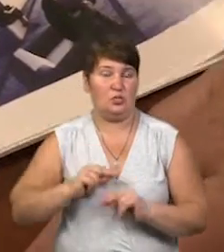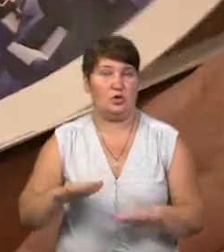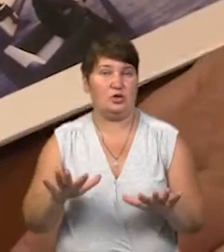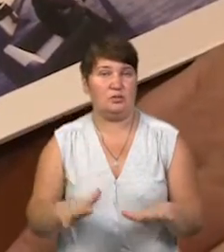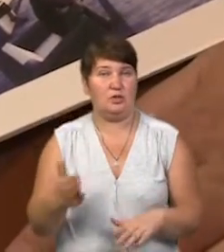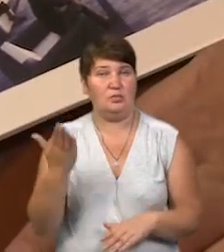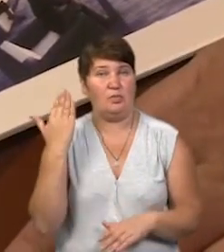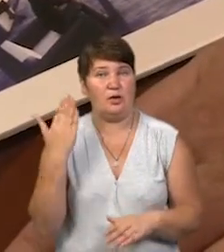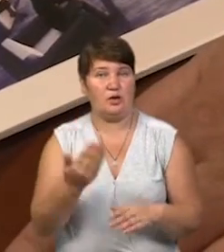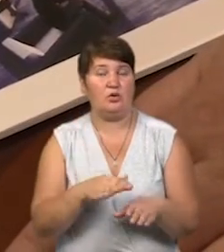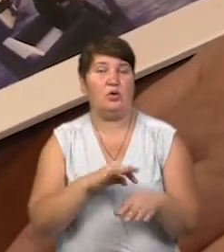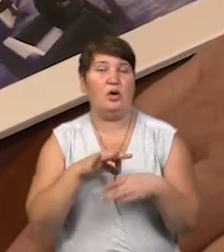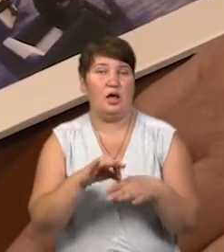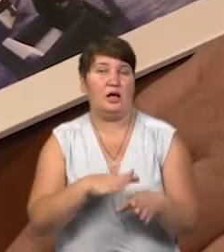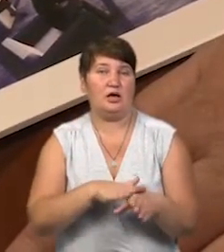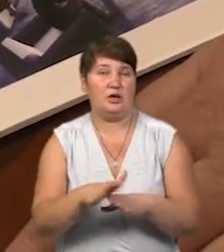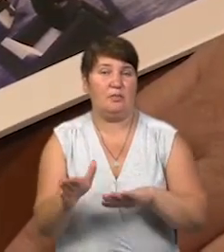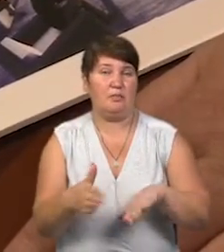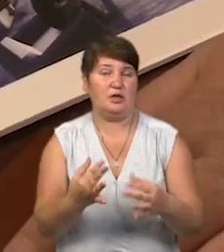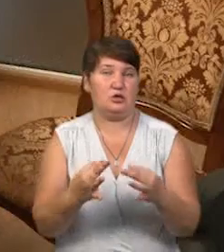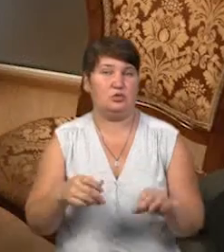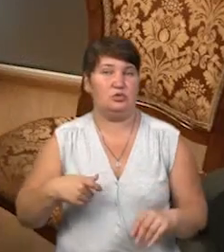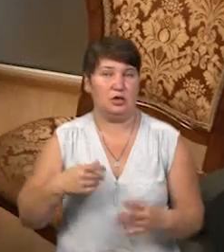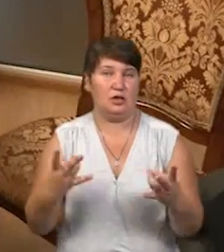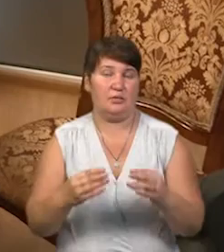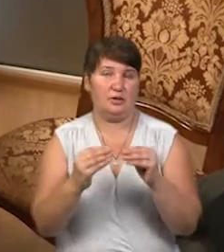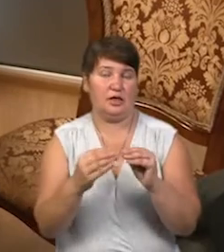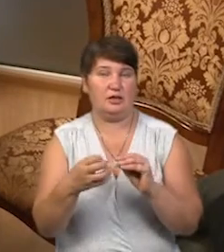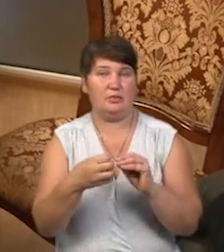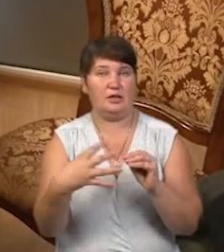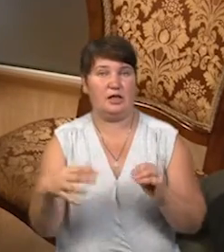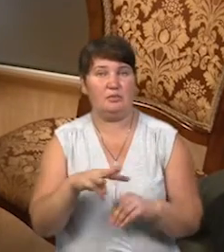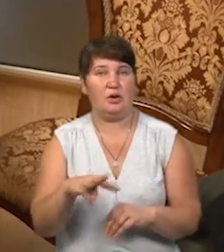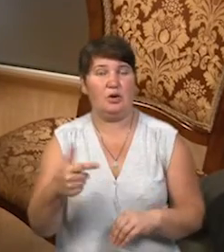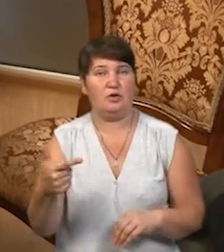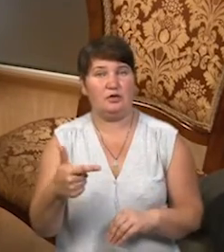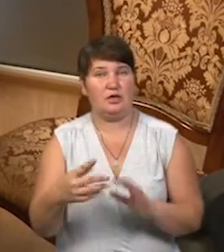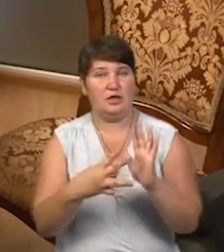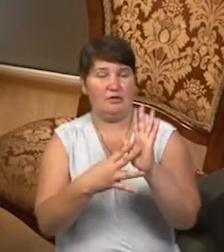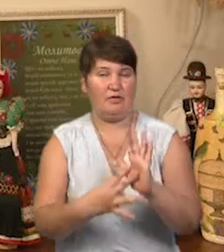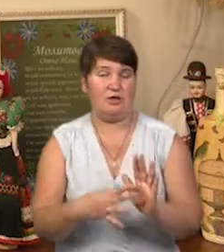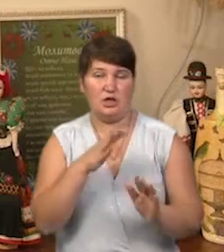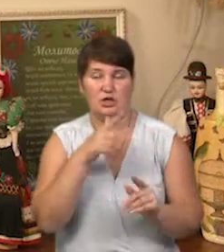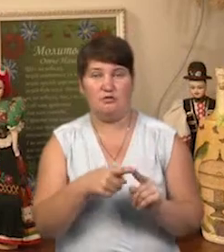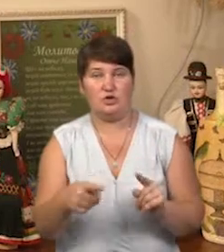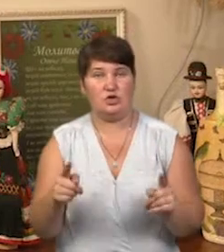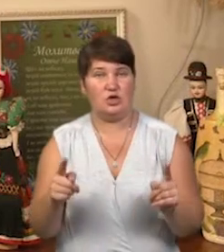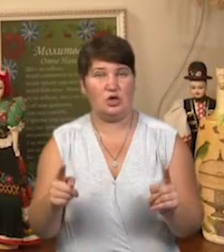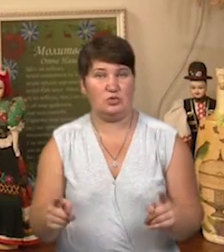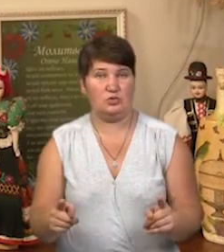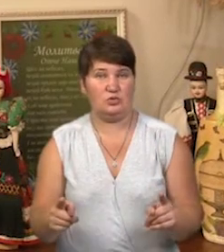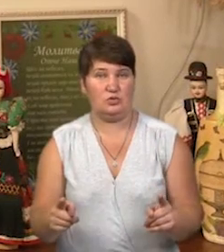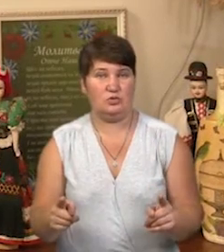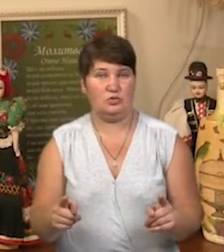його реалізацію після дозволу міських депутатів потрібно 10-15 мільйонів гривень та 9 місяців часу. На сьогодні день у